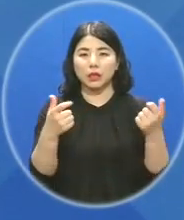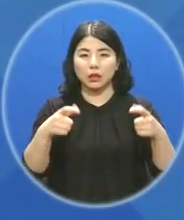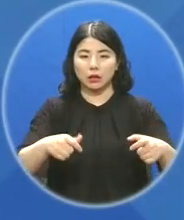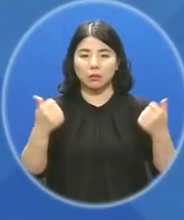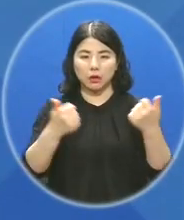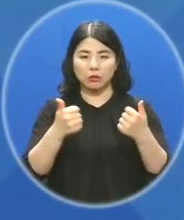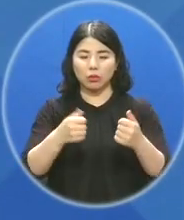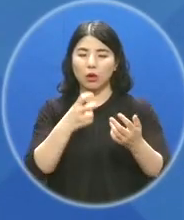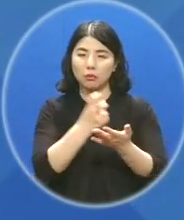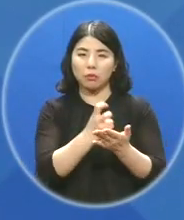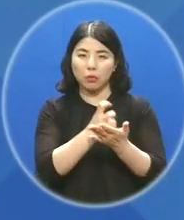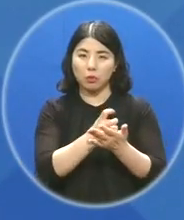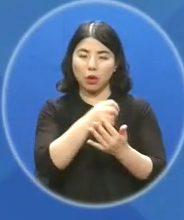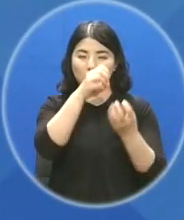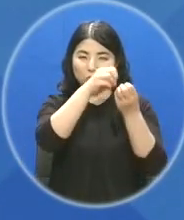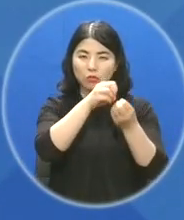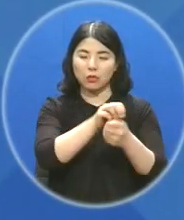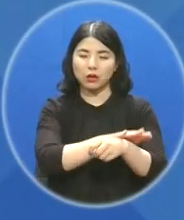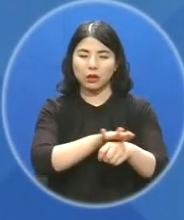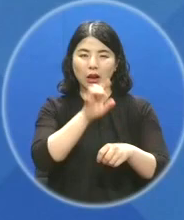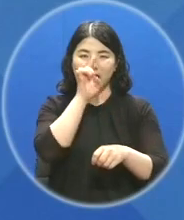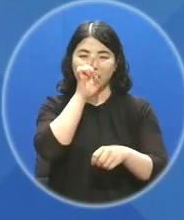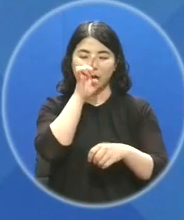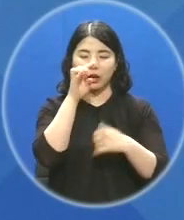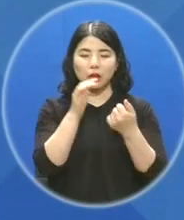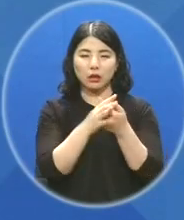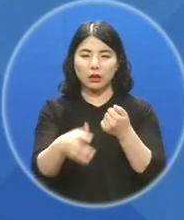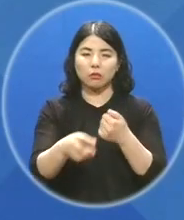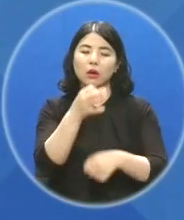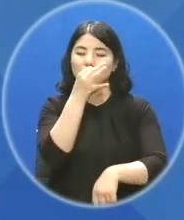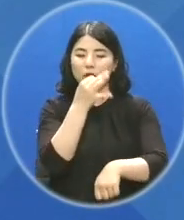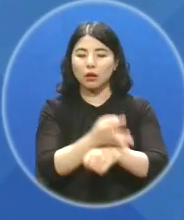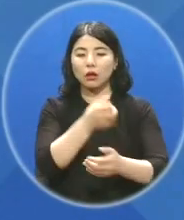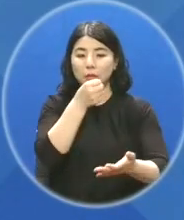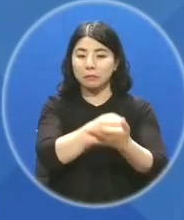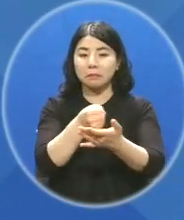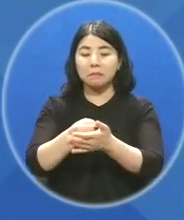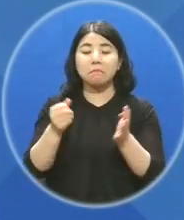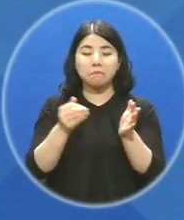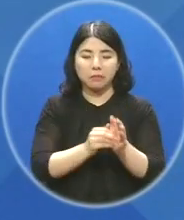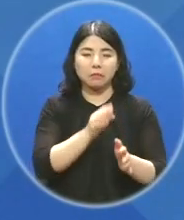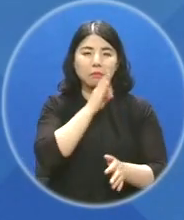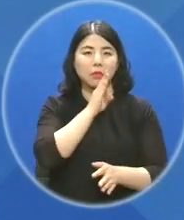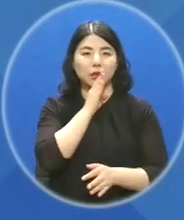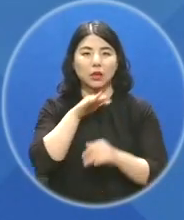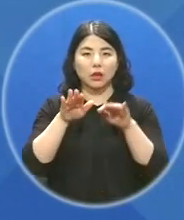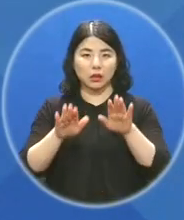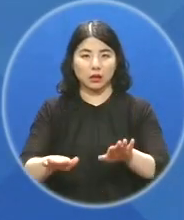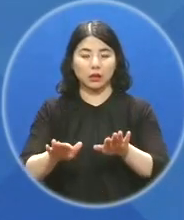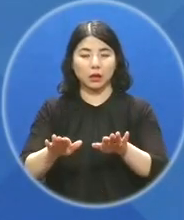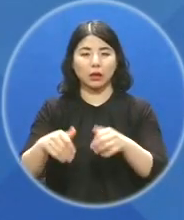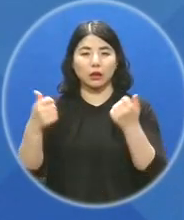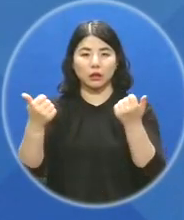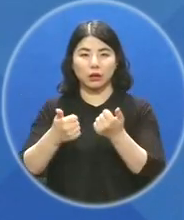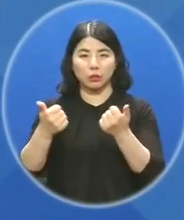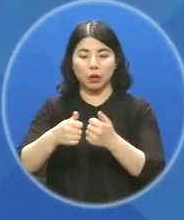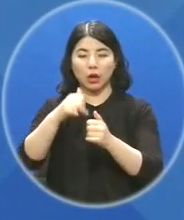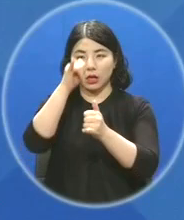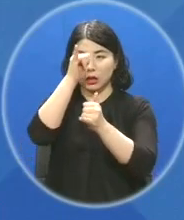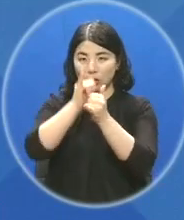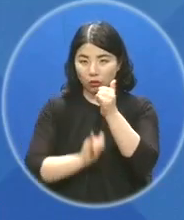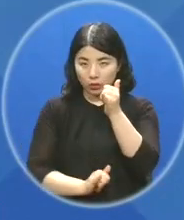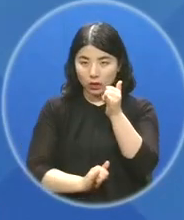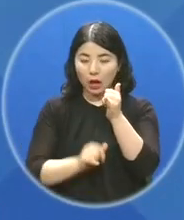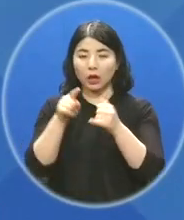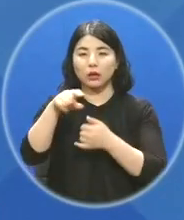규칙과 절차가 아직 좀 관행이 잘 안 잡혔기 때문에 편의적으로 그런 방식을 했지만 네. 이제는 우리 지방의회의 역사가